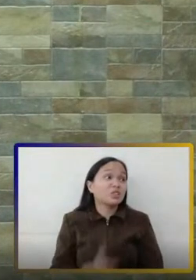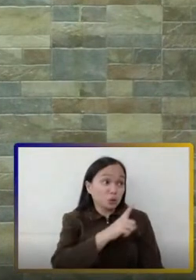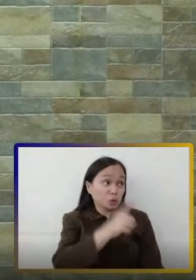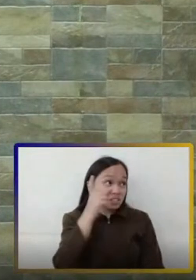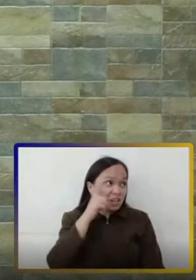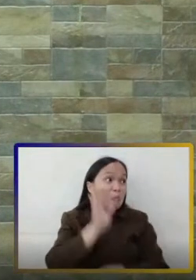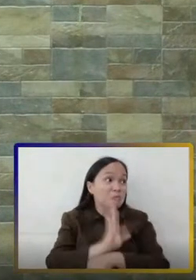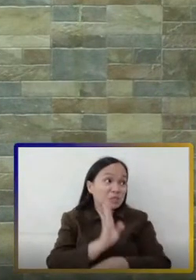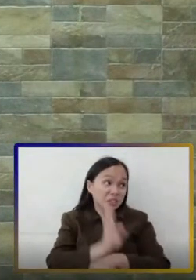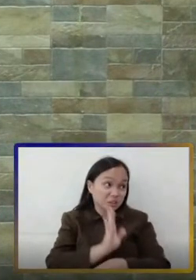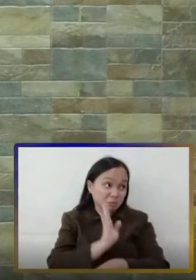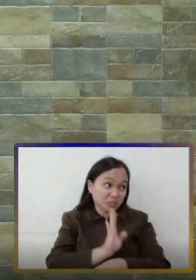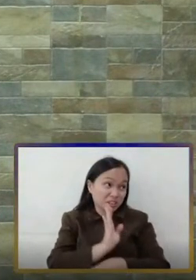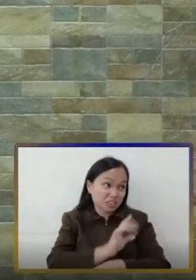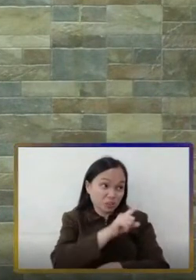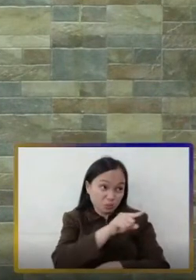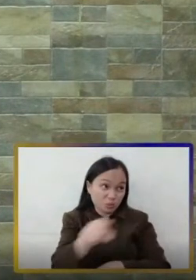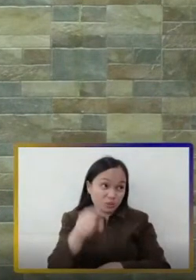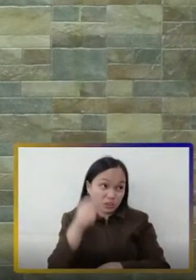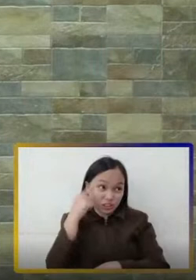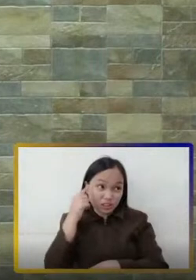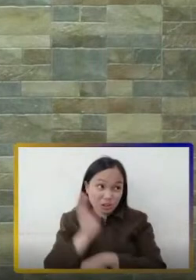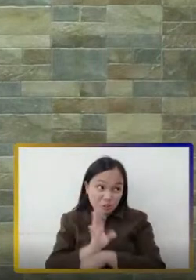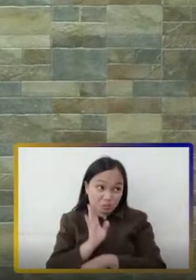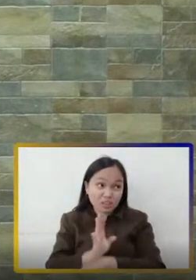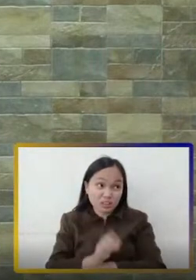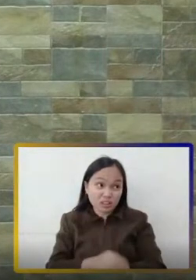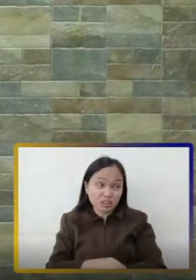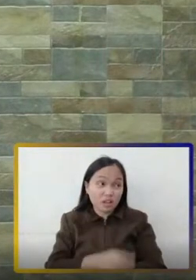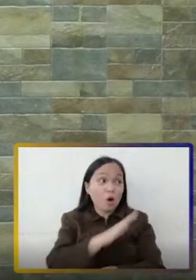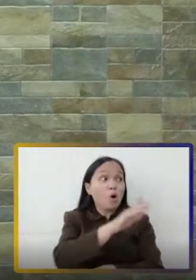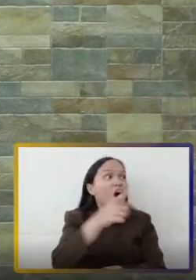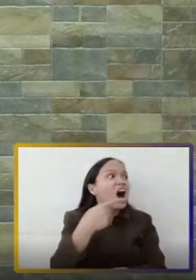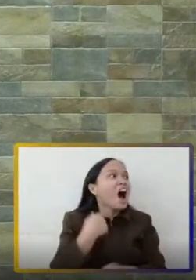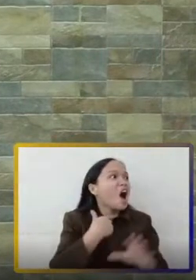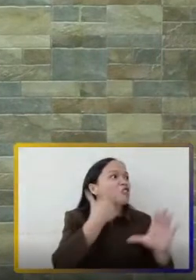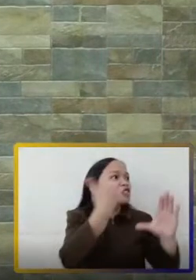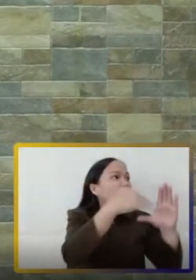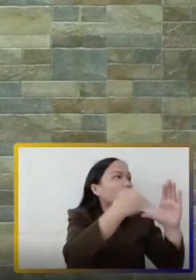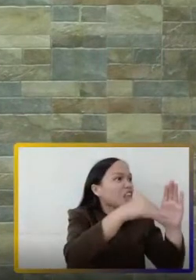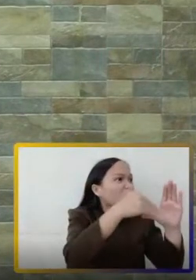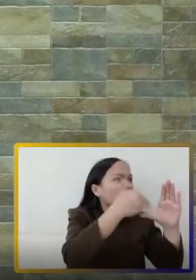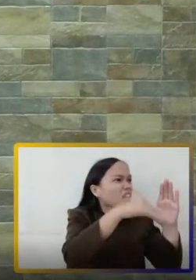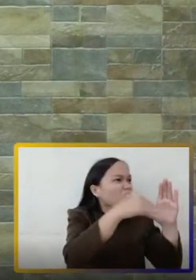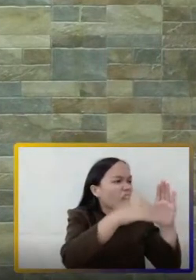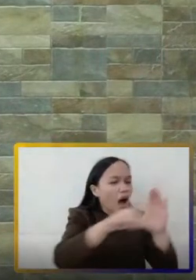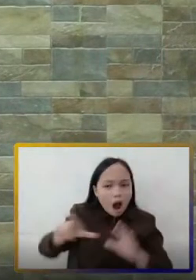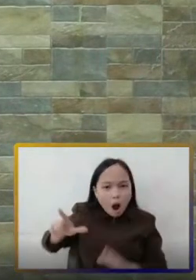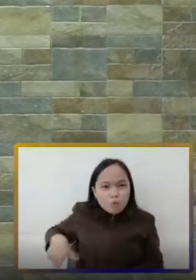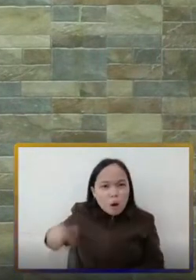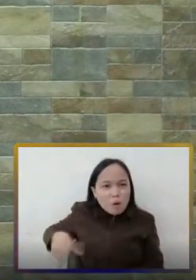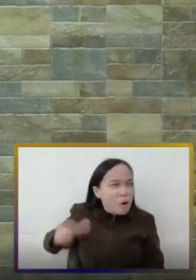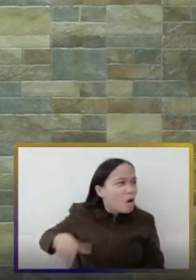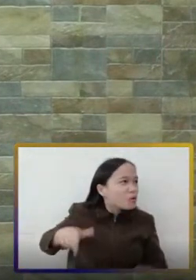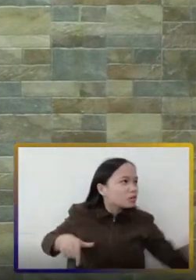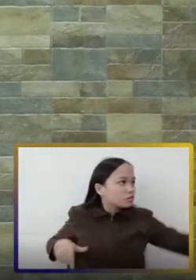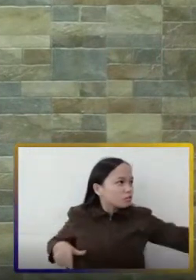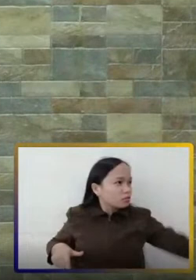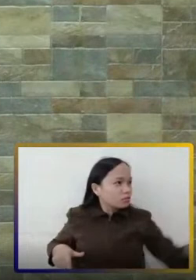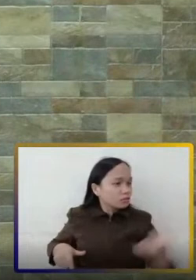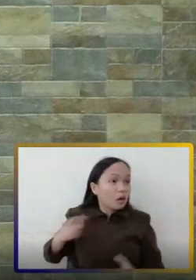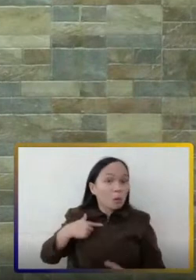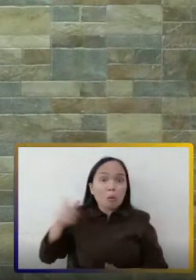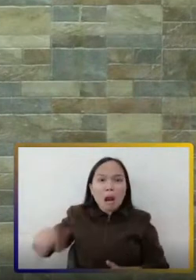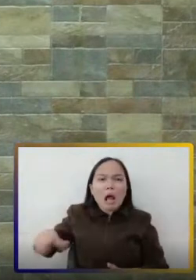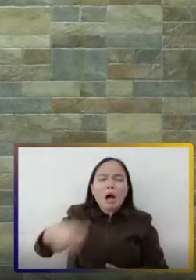Business. Tigilan nyo nga ako. May kachat kayo dyan. Kaya kayo na